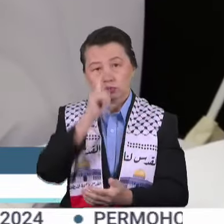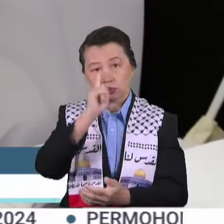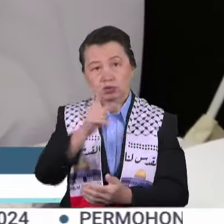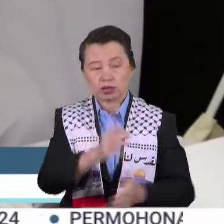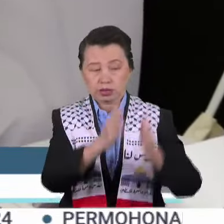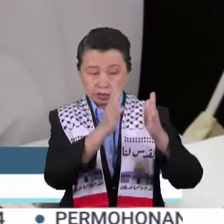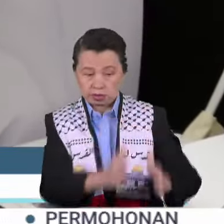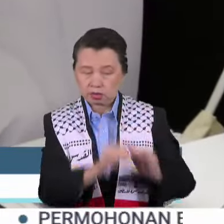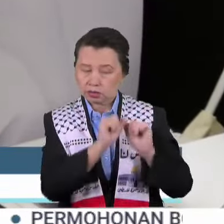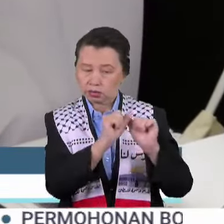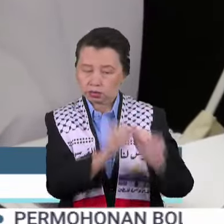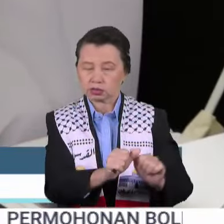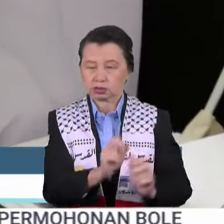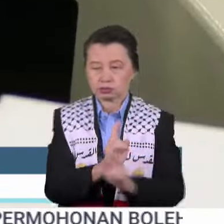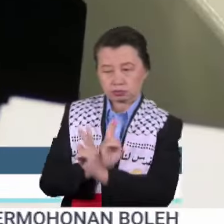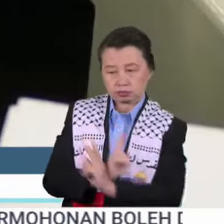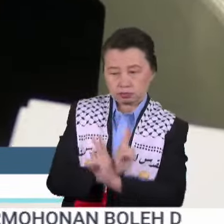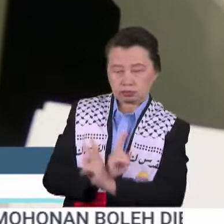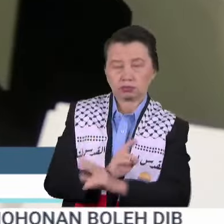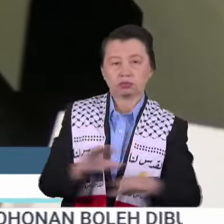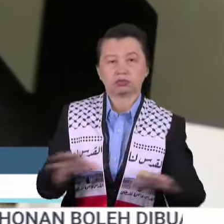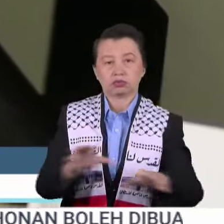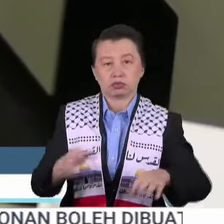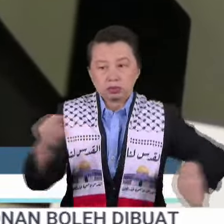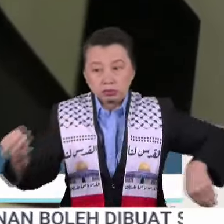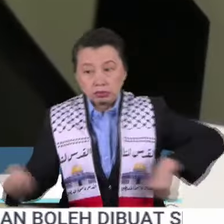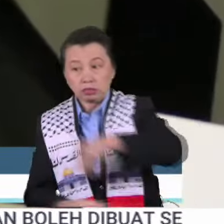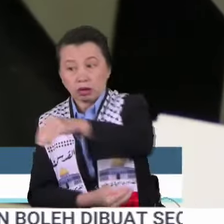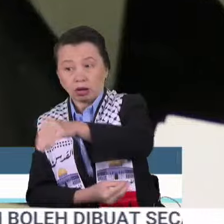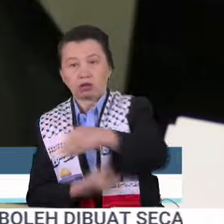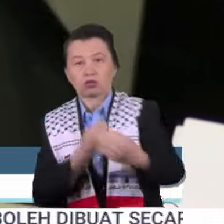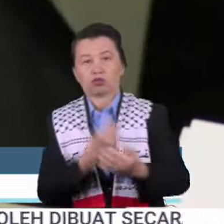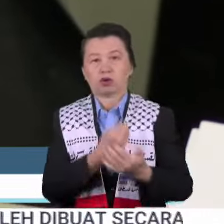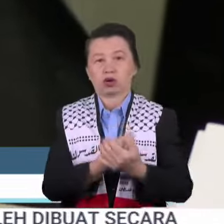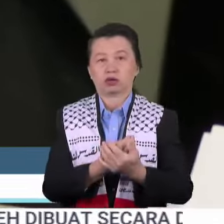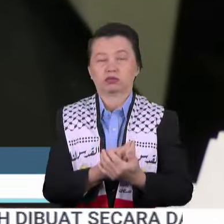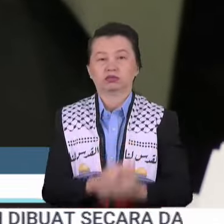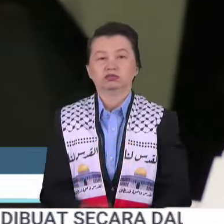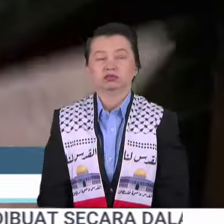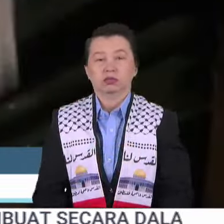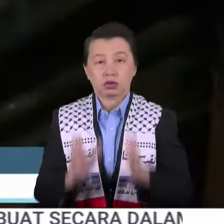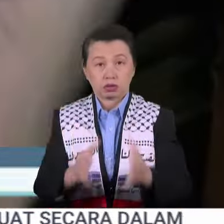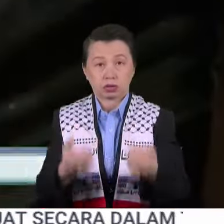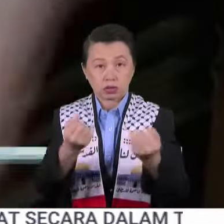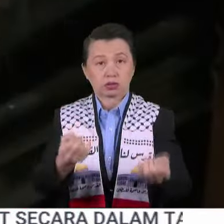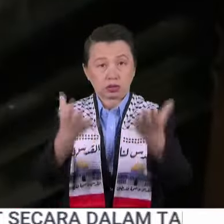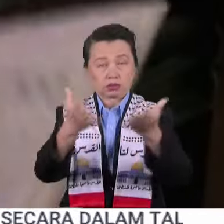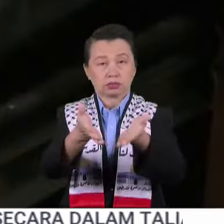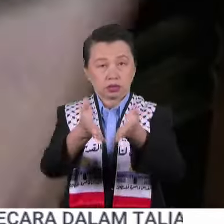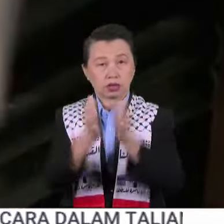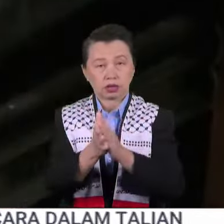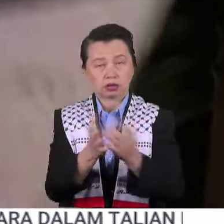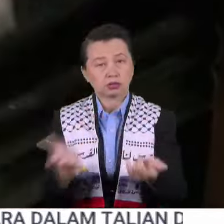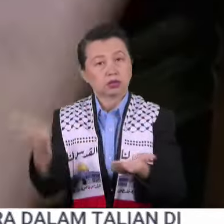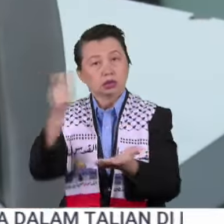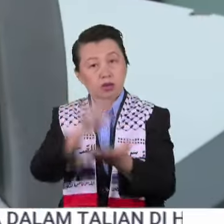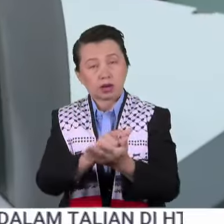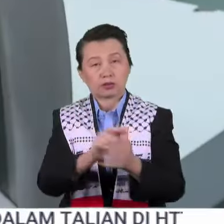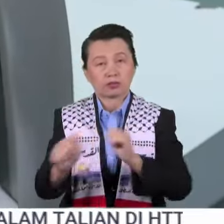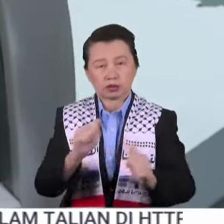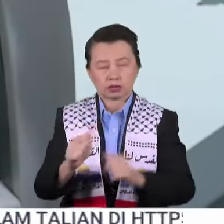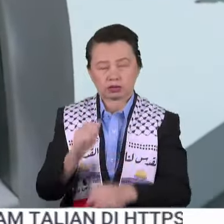memastikan pelanggan kekal waspada melakukan transaksi kewangan. Orang ramai digesa melaporkan